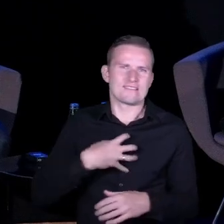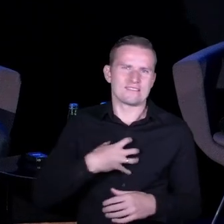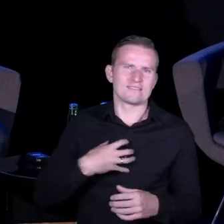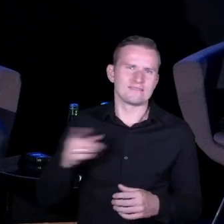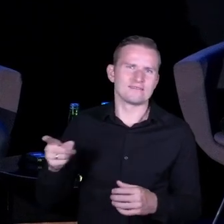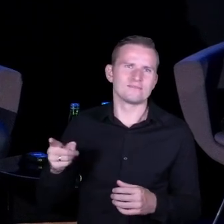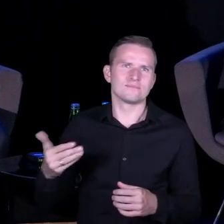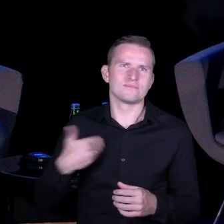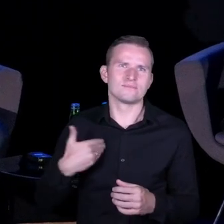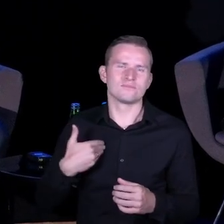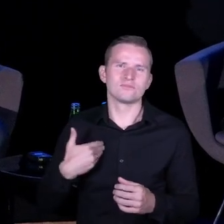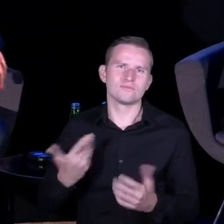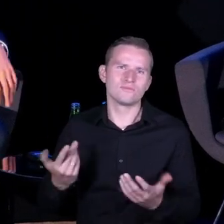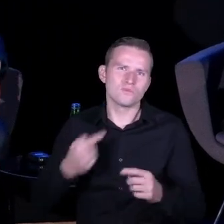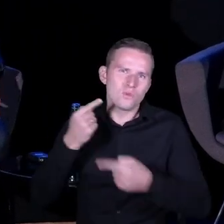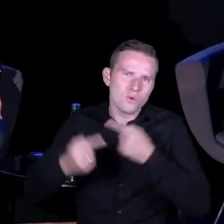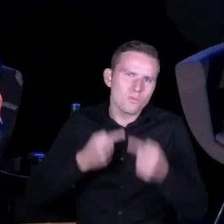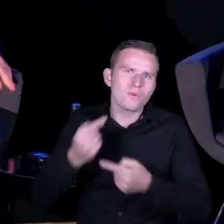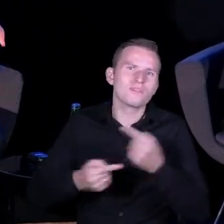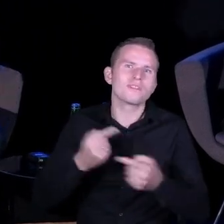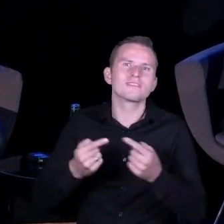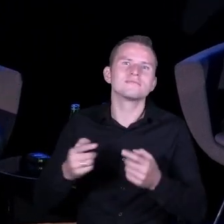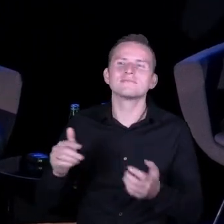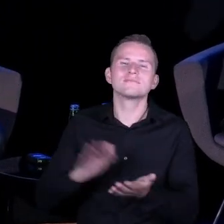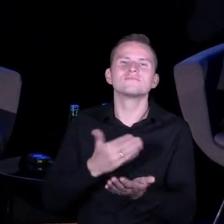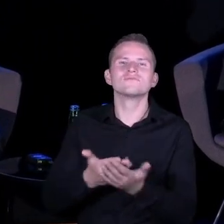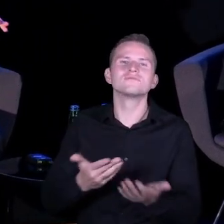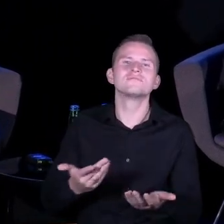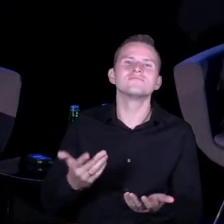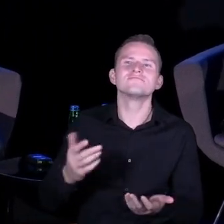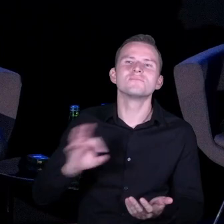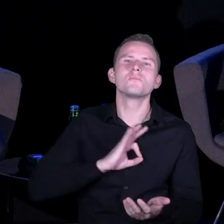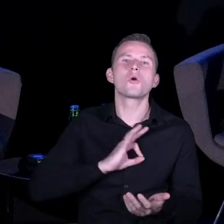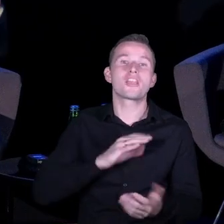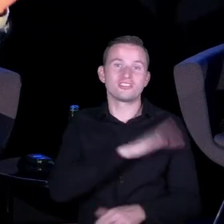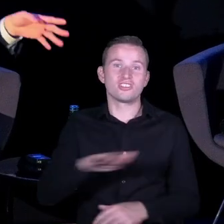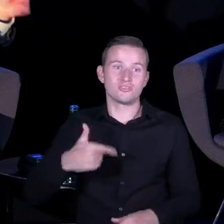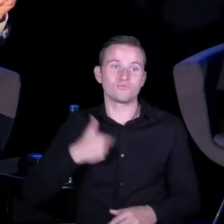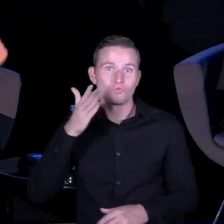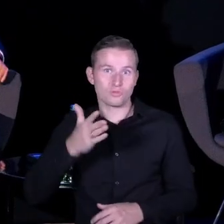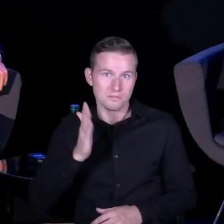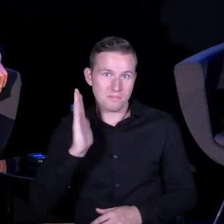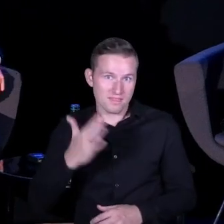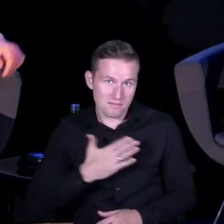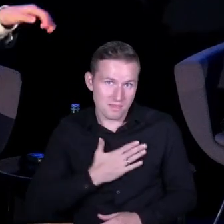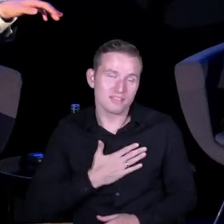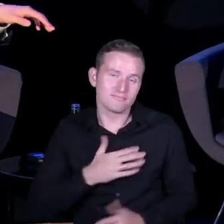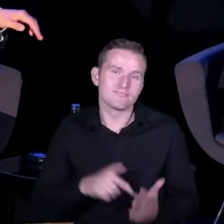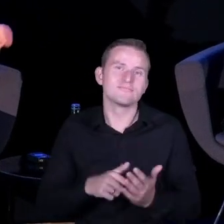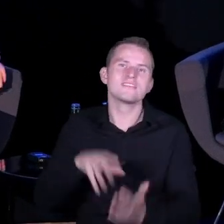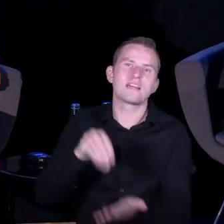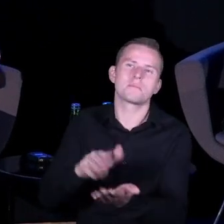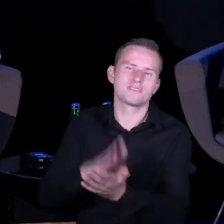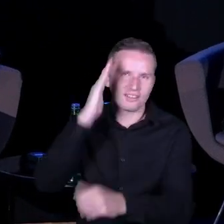której chciałoby się uczyć. Chętnie bym tam zapisał swoje dzieci, kiedy już je będę miał. A tutaj muszę do pani